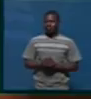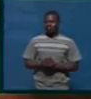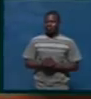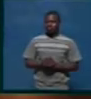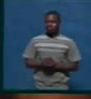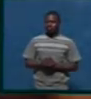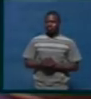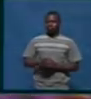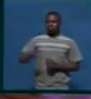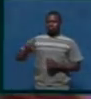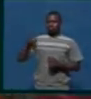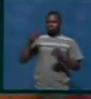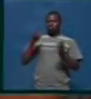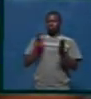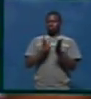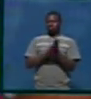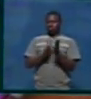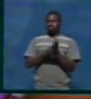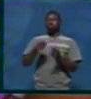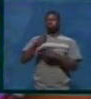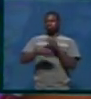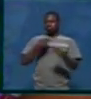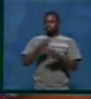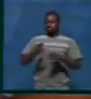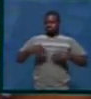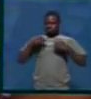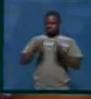L'École nationale de santé publique de Ouagadougou se